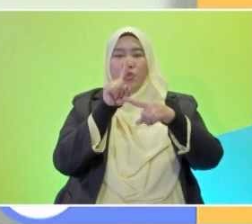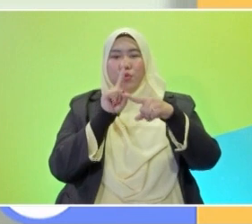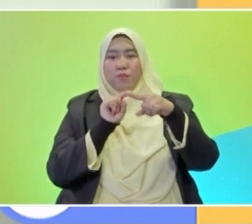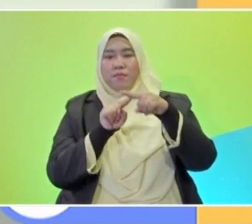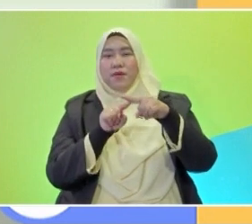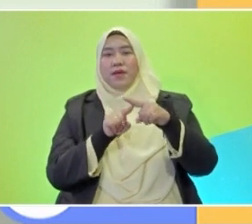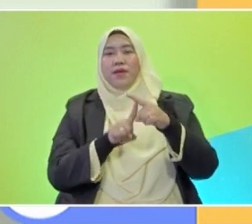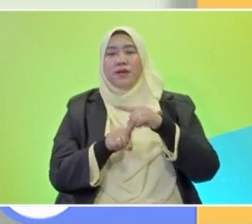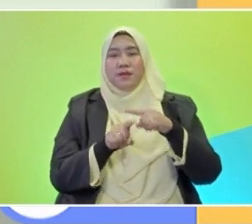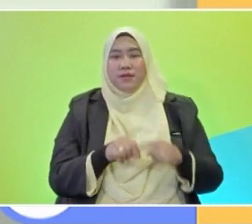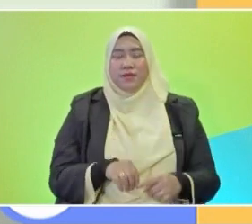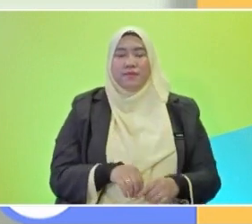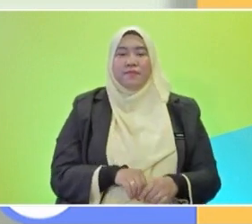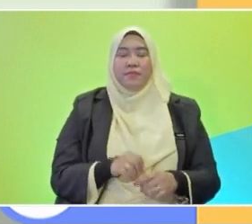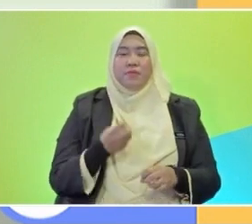gunakan